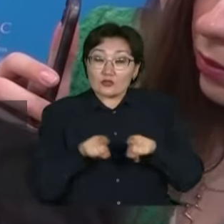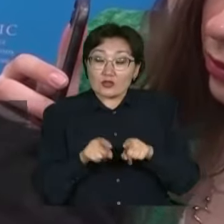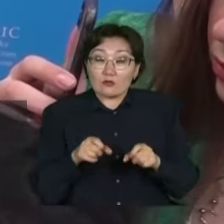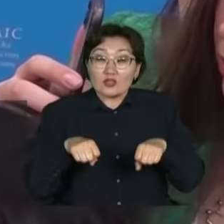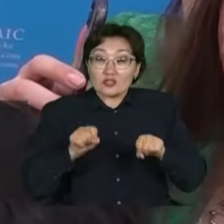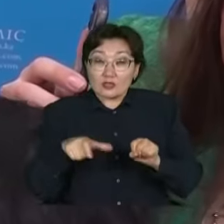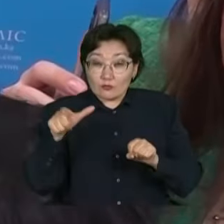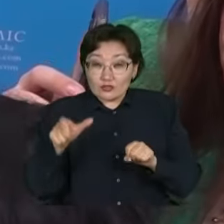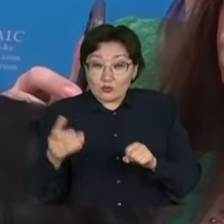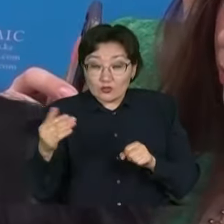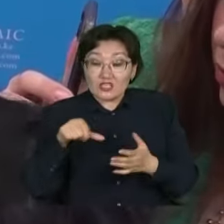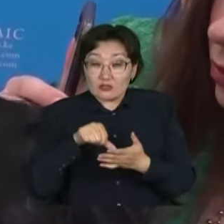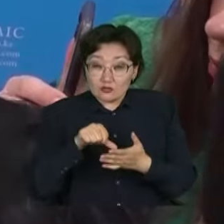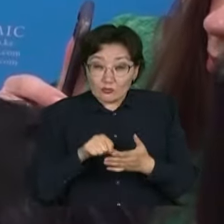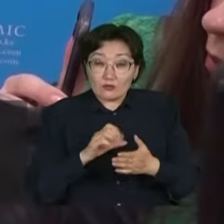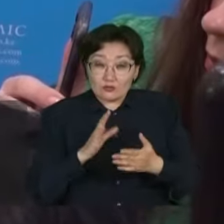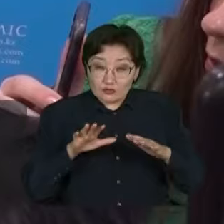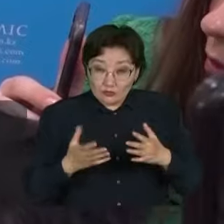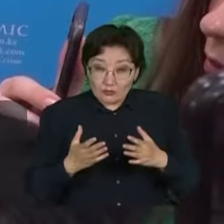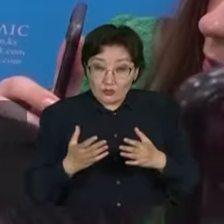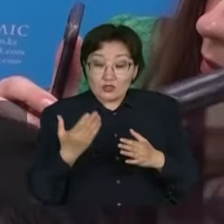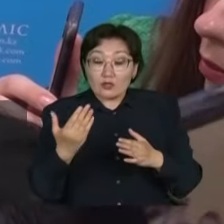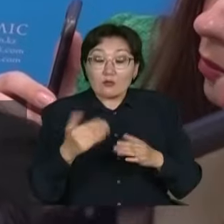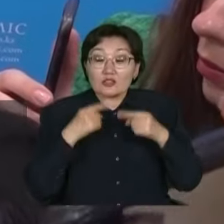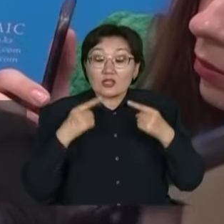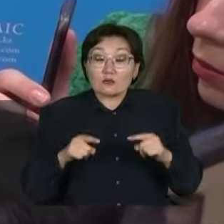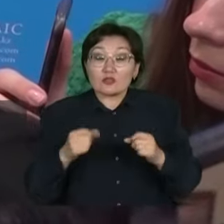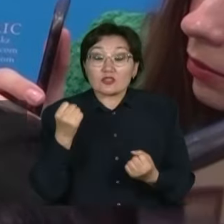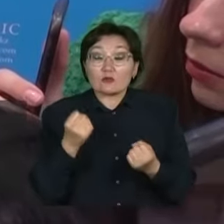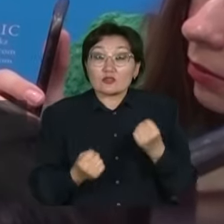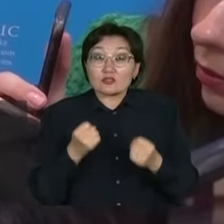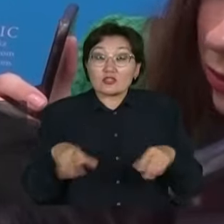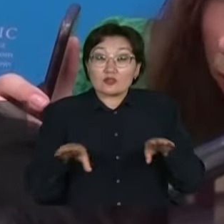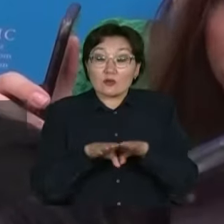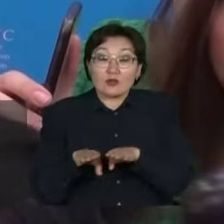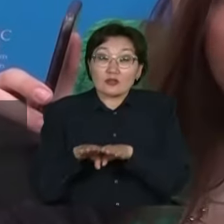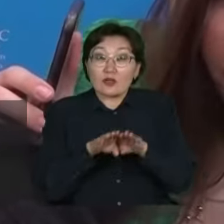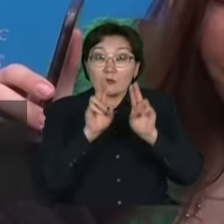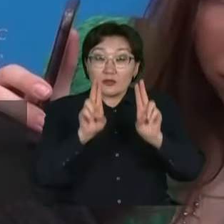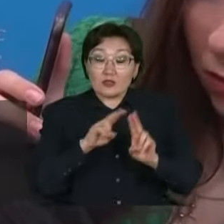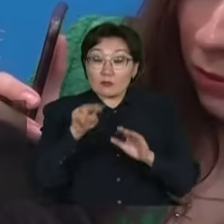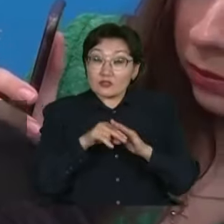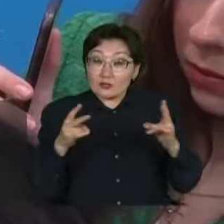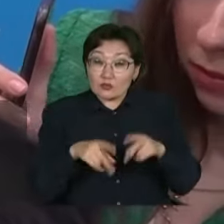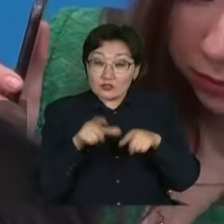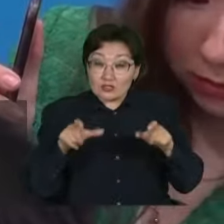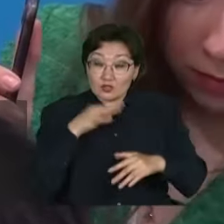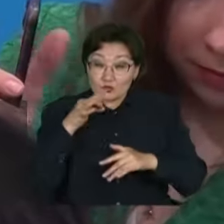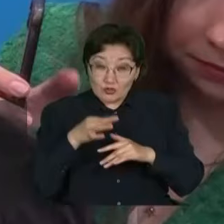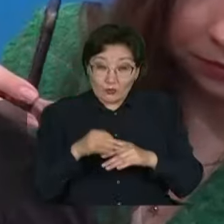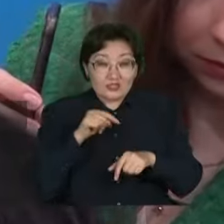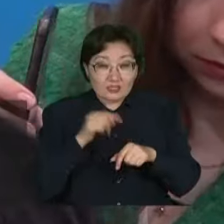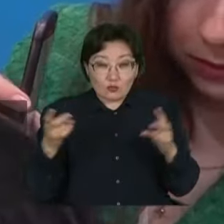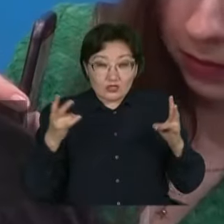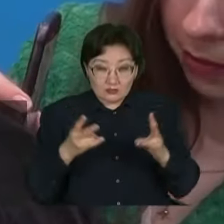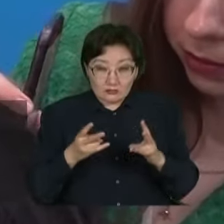тізгіндеген жүргізушілердің қатысуымен болып жатыр. Енді олар да басқа автокөліктер сияқты бірдей тәртіпке бағынуы керек. Азаматтар жауапкершілікті